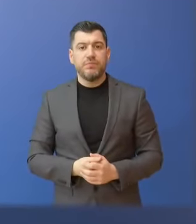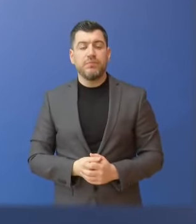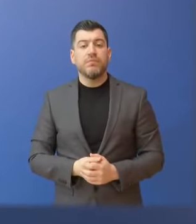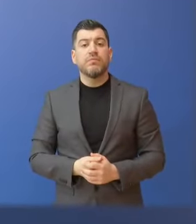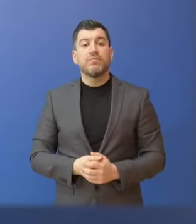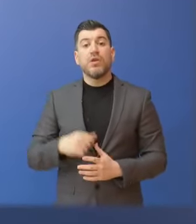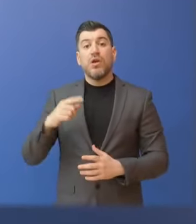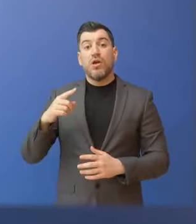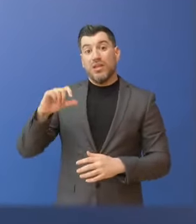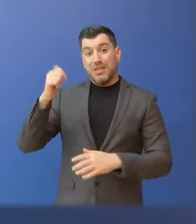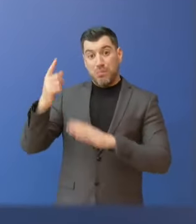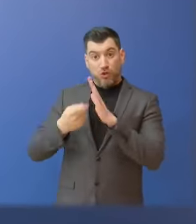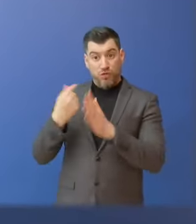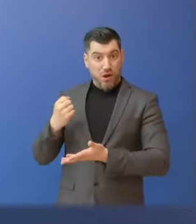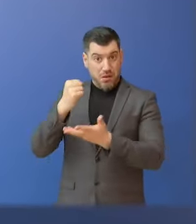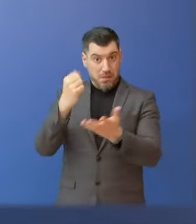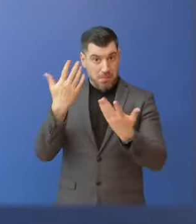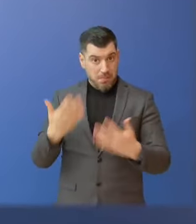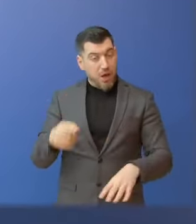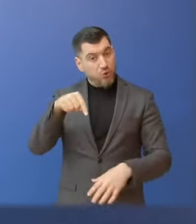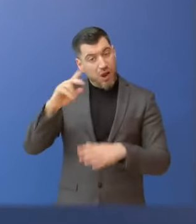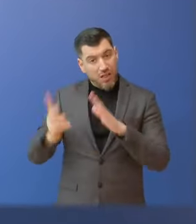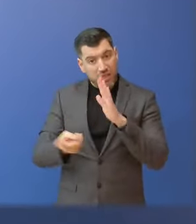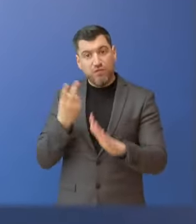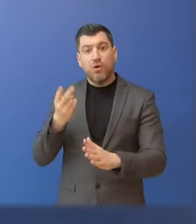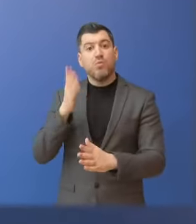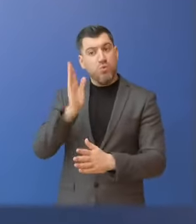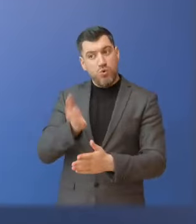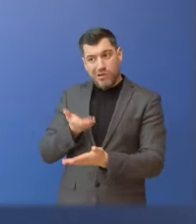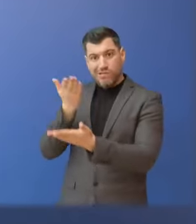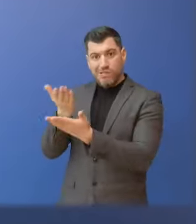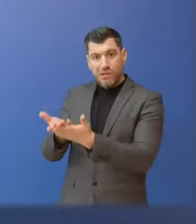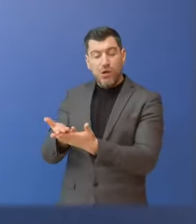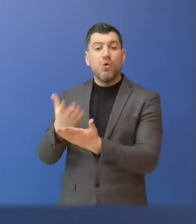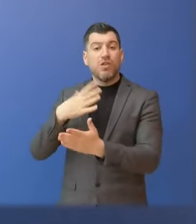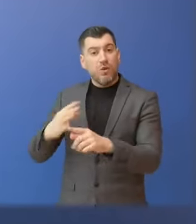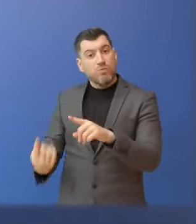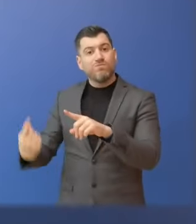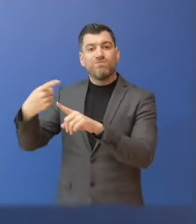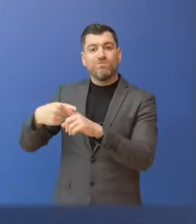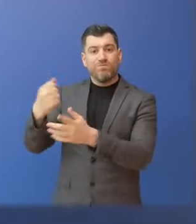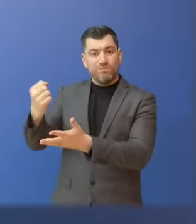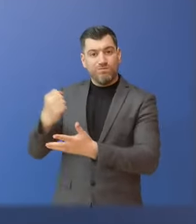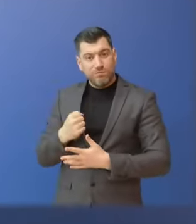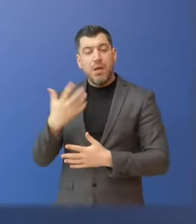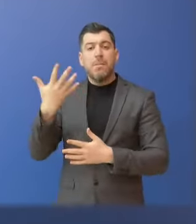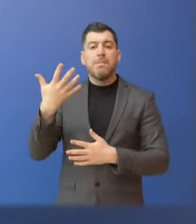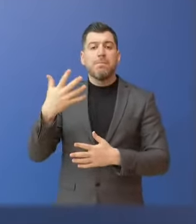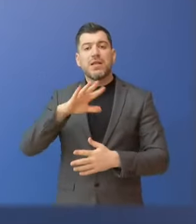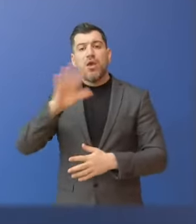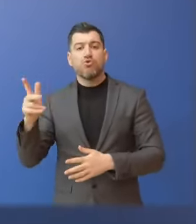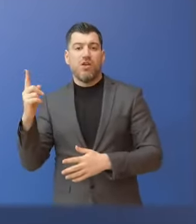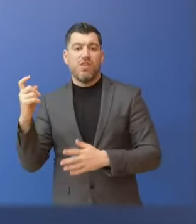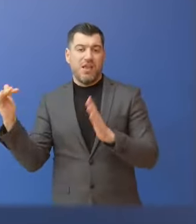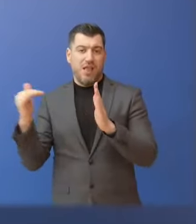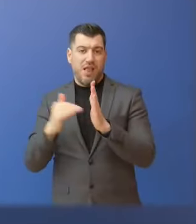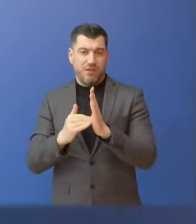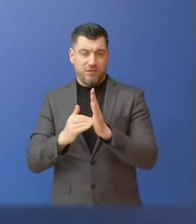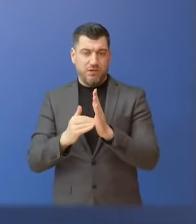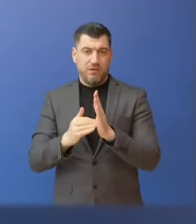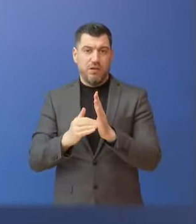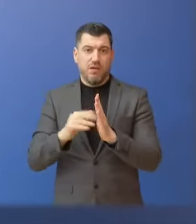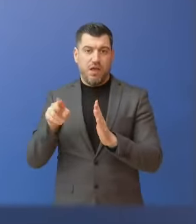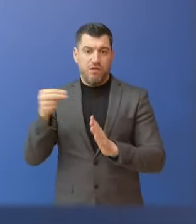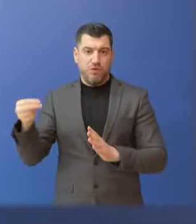οι δικαιούχοι θα μπορούν να υποβάλλουν αίτημα για επιπρόσθετη ενίσχυση πρώτης αρωγής από 5 έως 10.000€ παράλληλα με